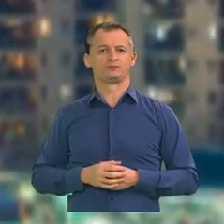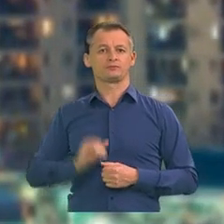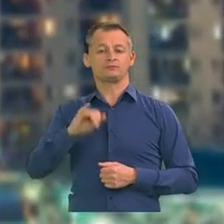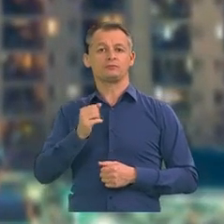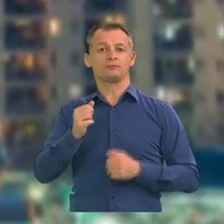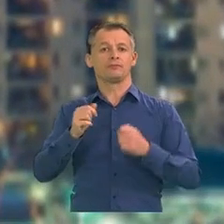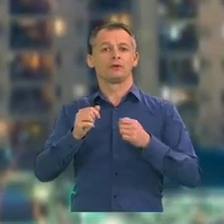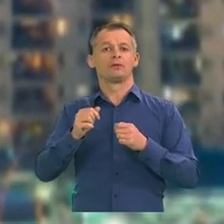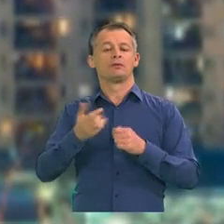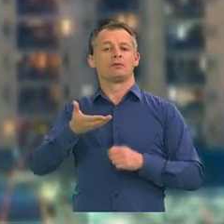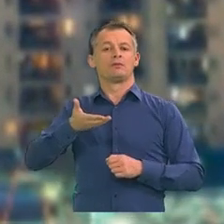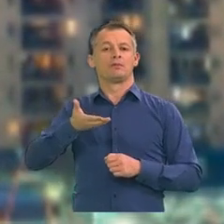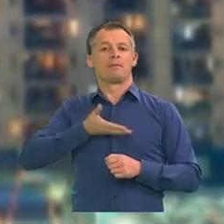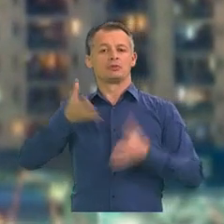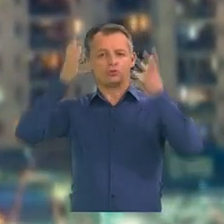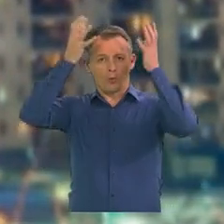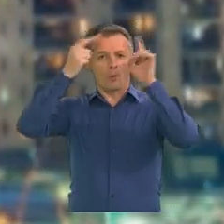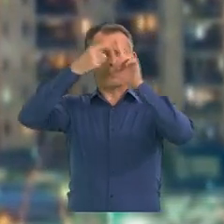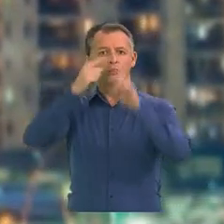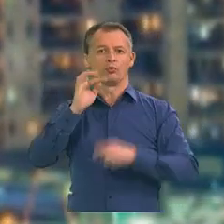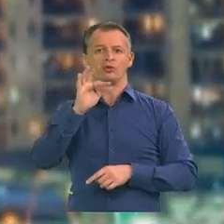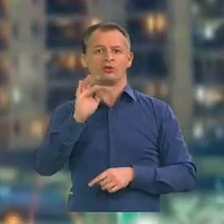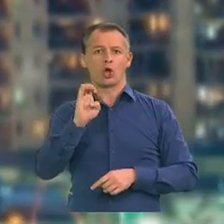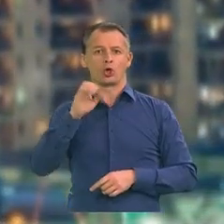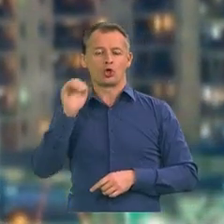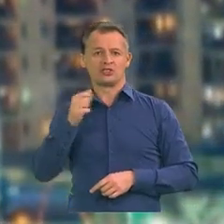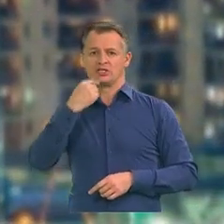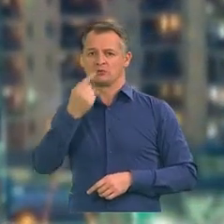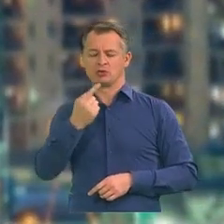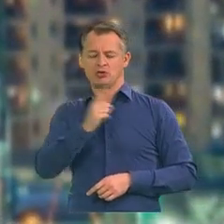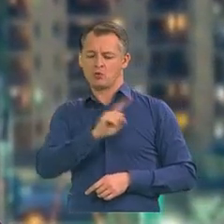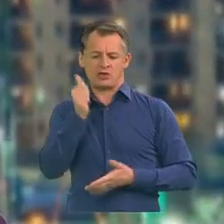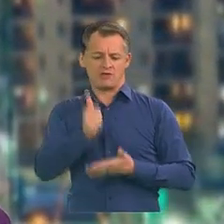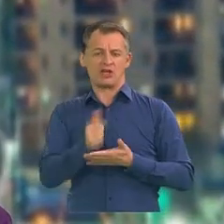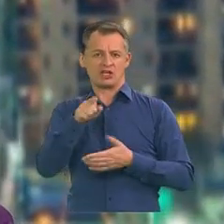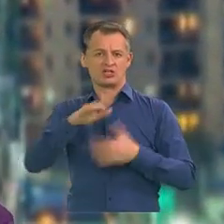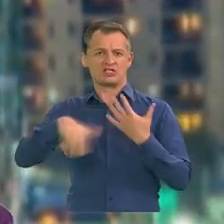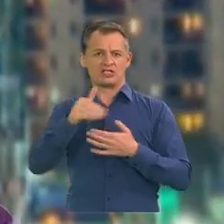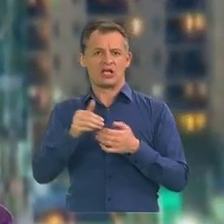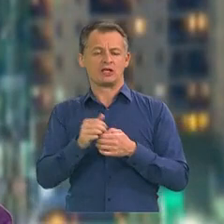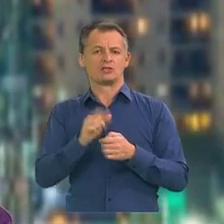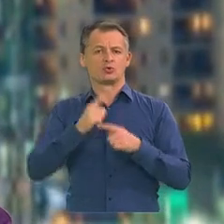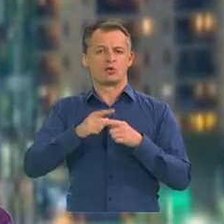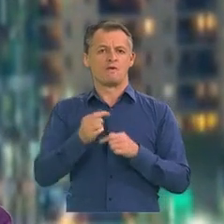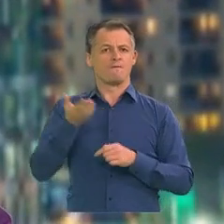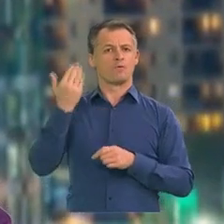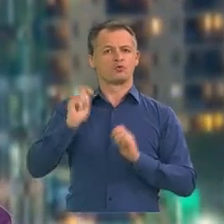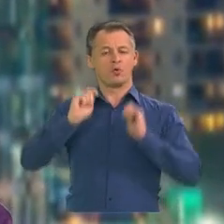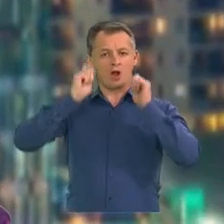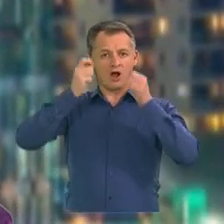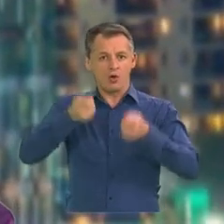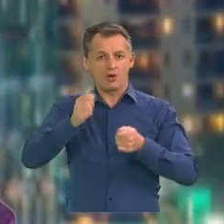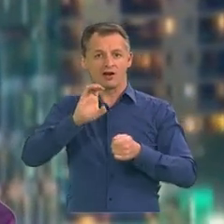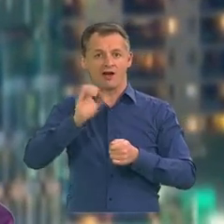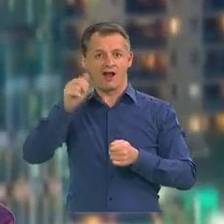Înalt preasfinția sa Teodosie neagă cu vehemență orice implicare în acest scandal sexual. Conform fostului călugăr Cristi Călin, cel care a